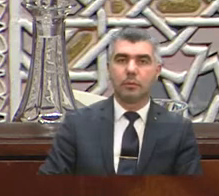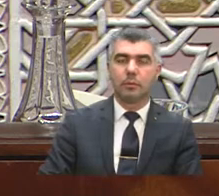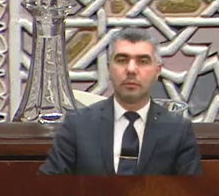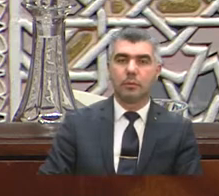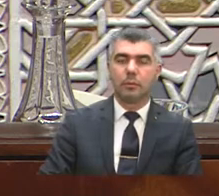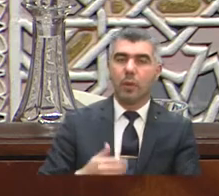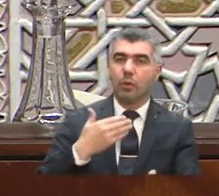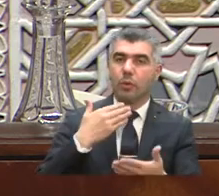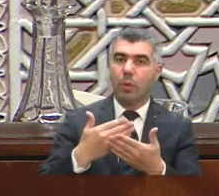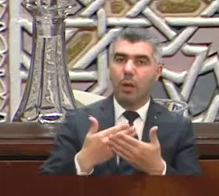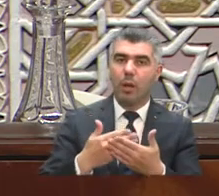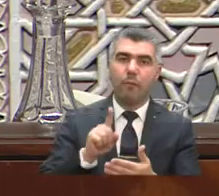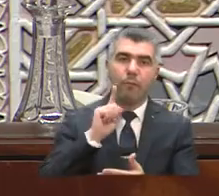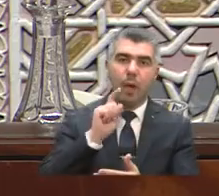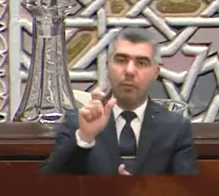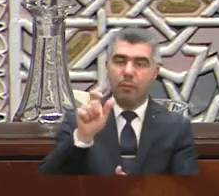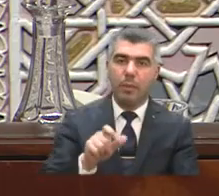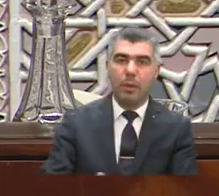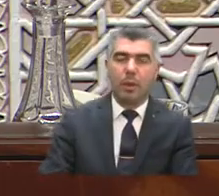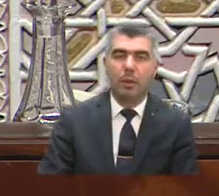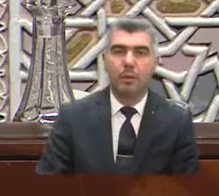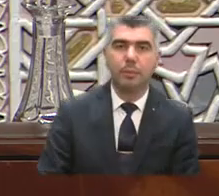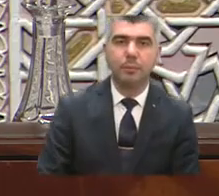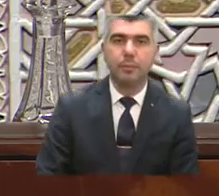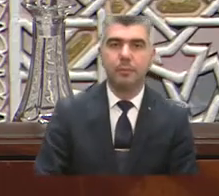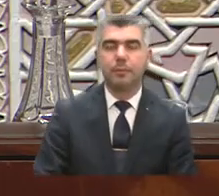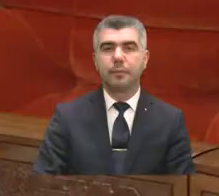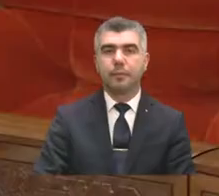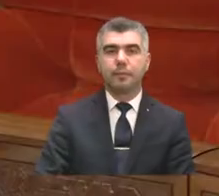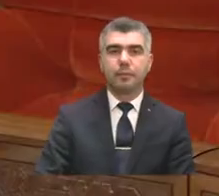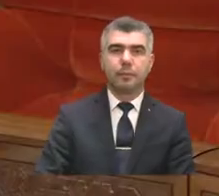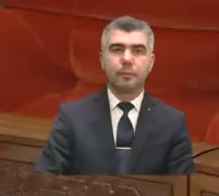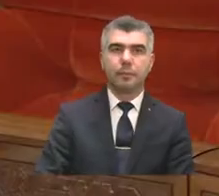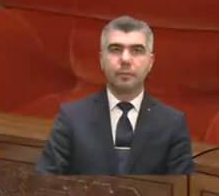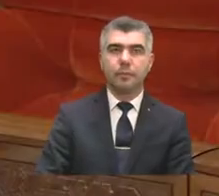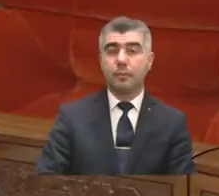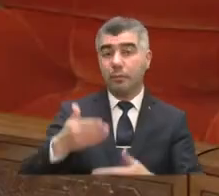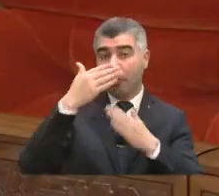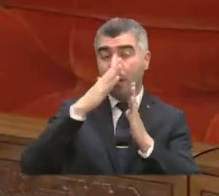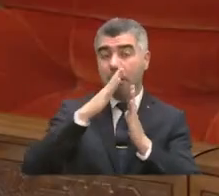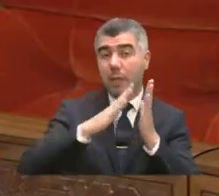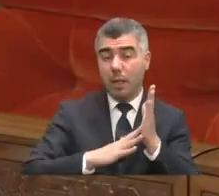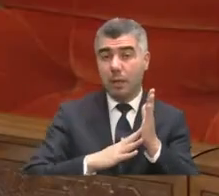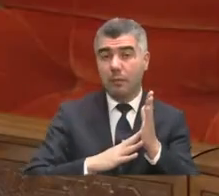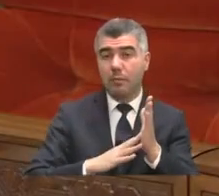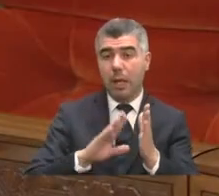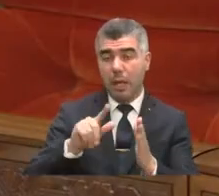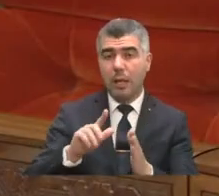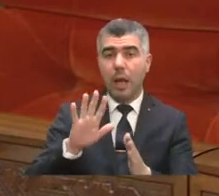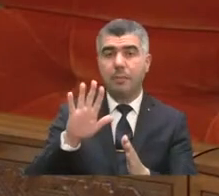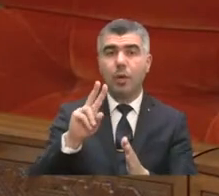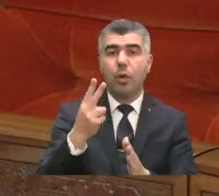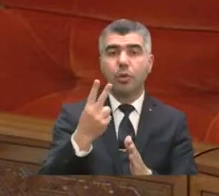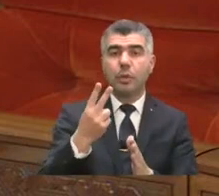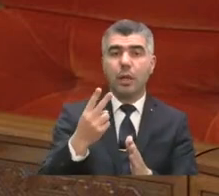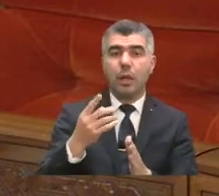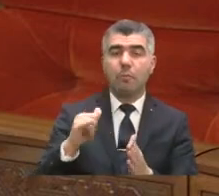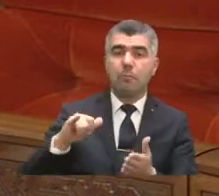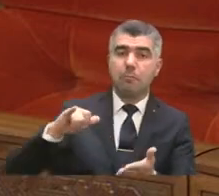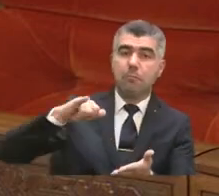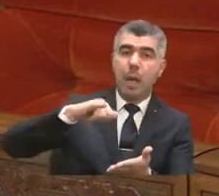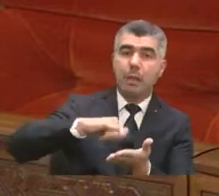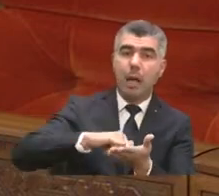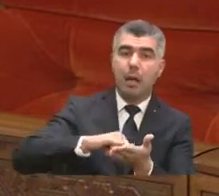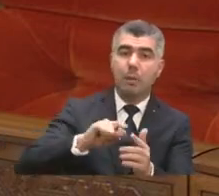شكرا السيدة النائبة المحترمة. بغيت نذكر أن المغرب تتوفر على 25 مطار، منها 19 مطار